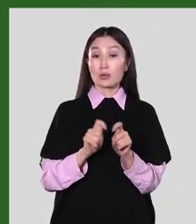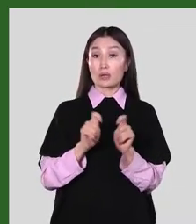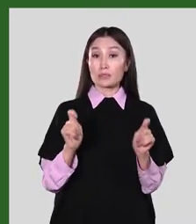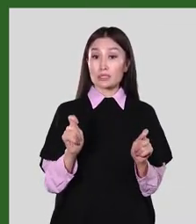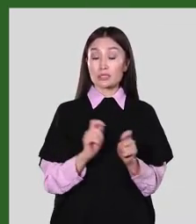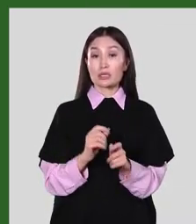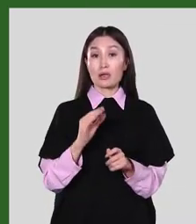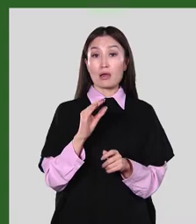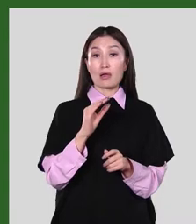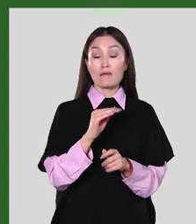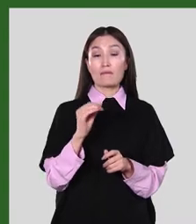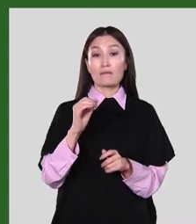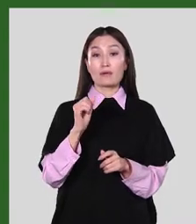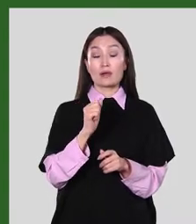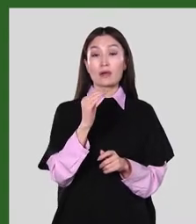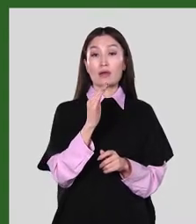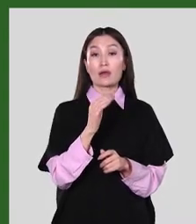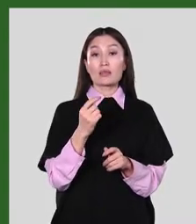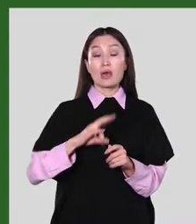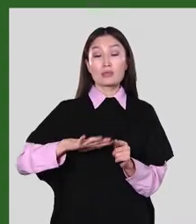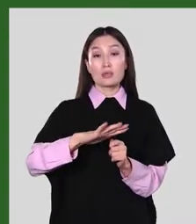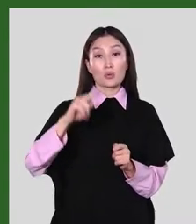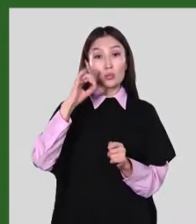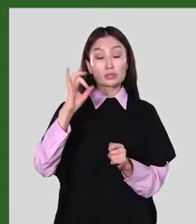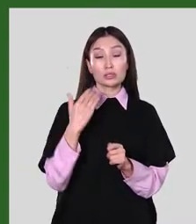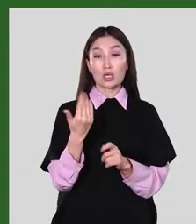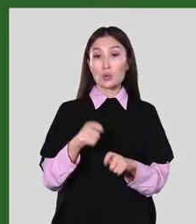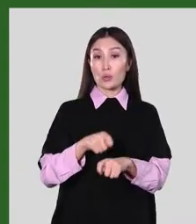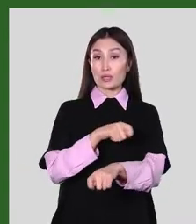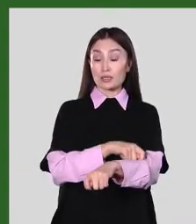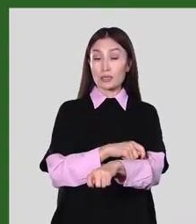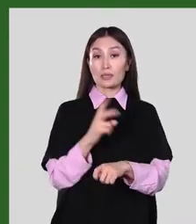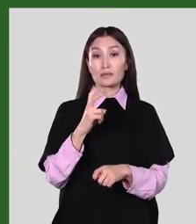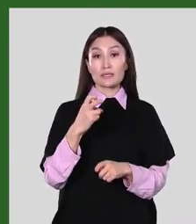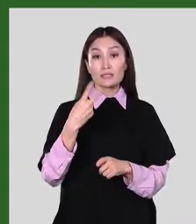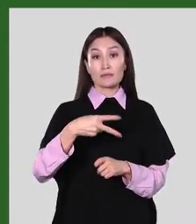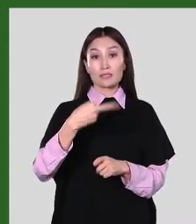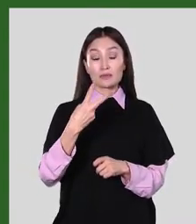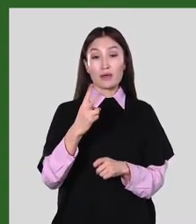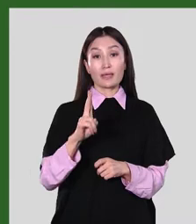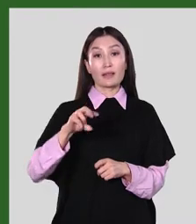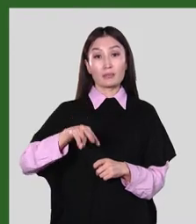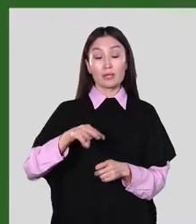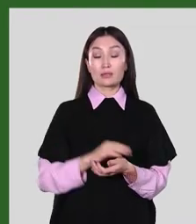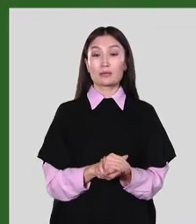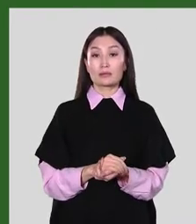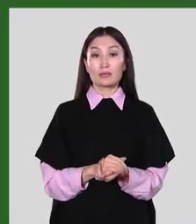реку фарш на территории кыргызстана ее длина двести двадцать два километра